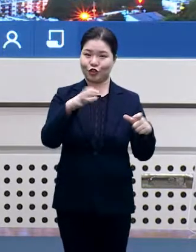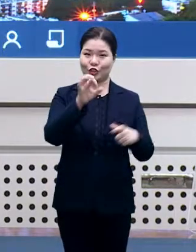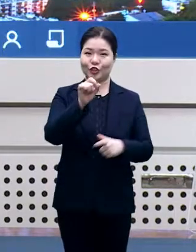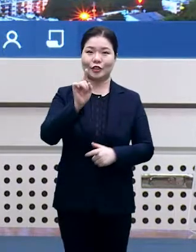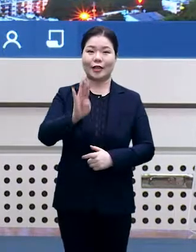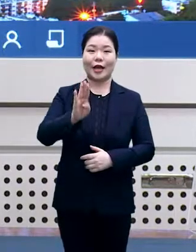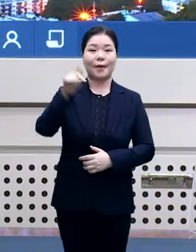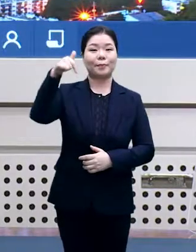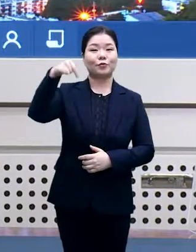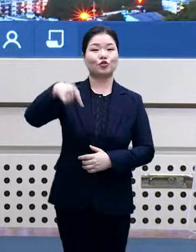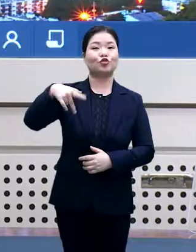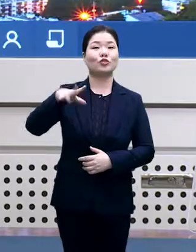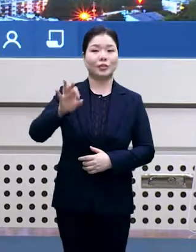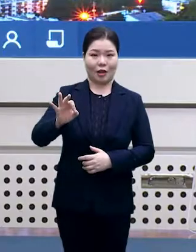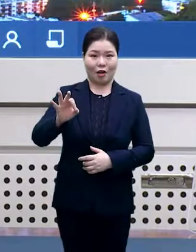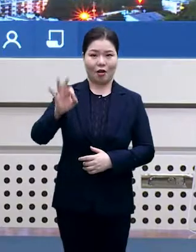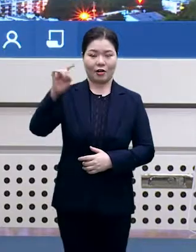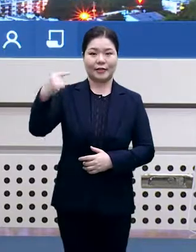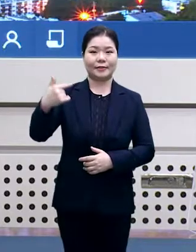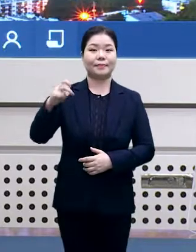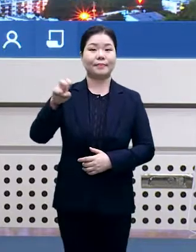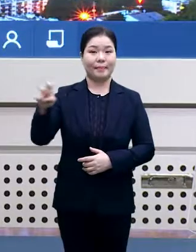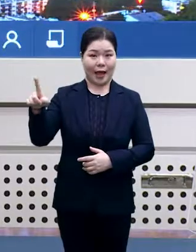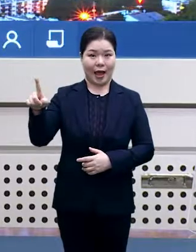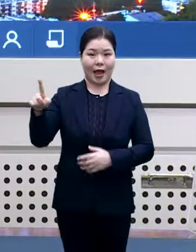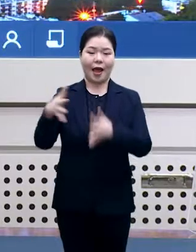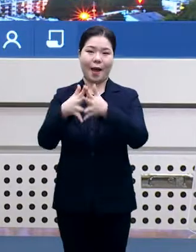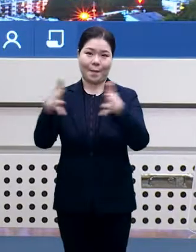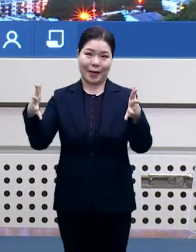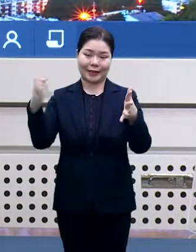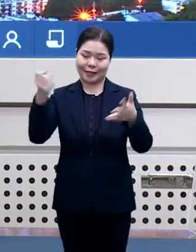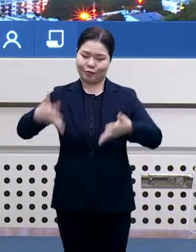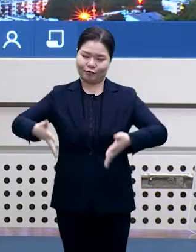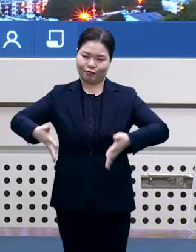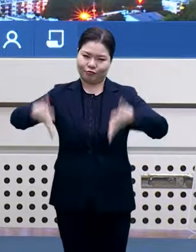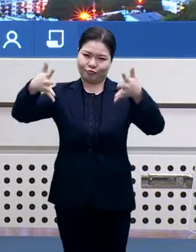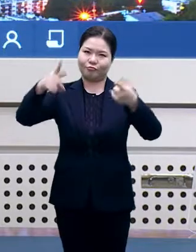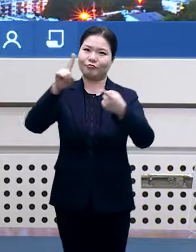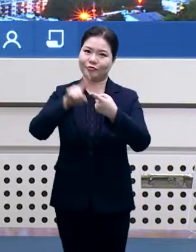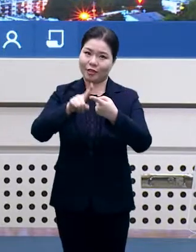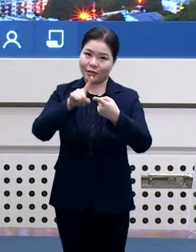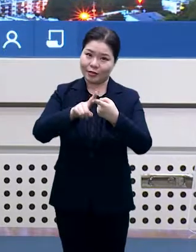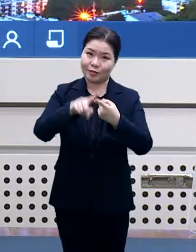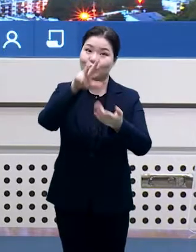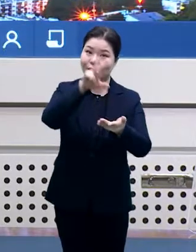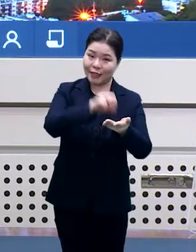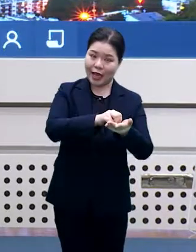강남구는 압구정 음마 아파트 재건축 문제 그리고